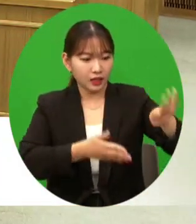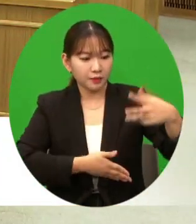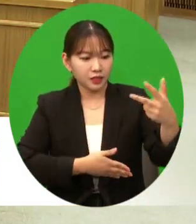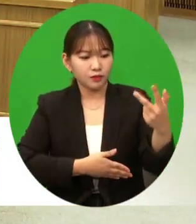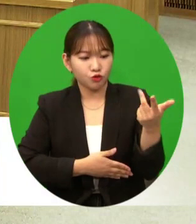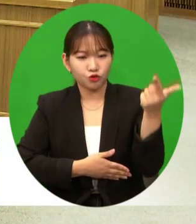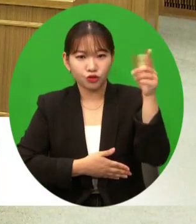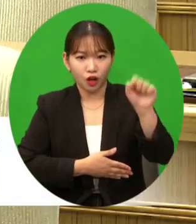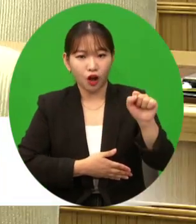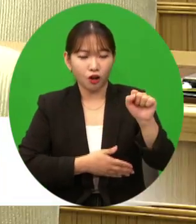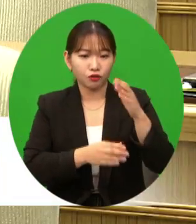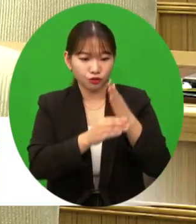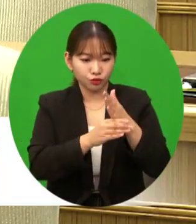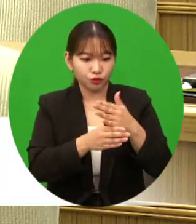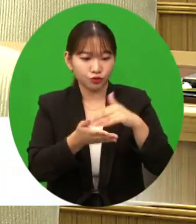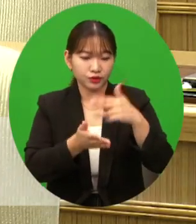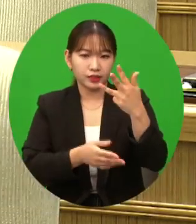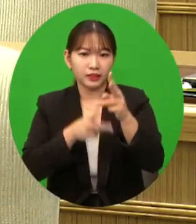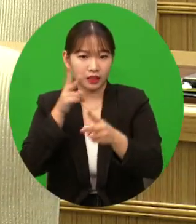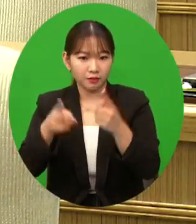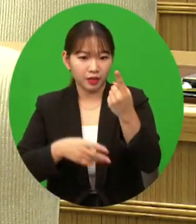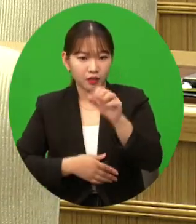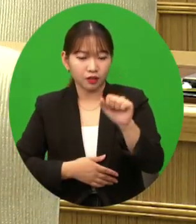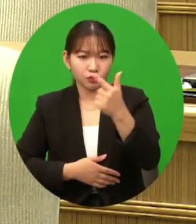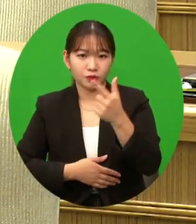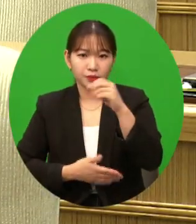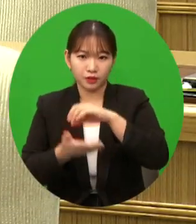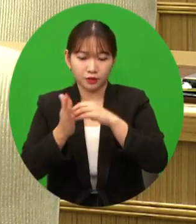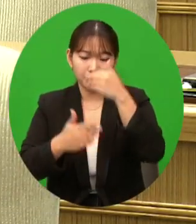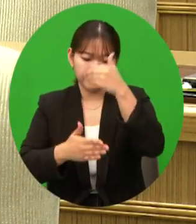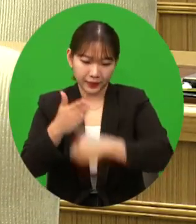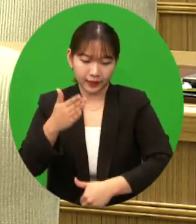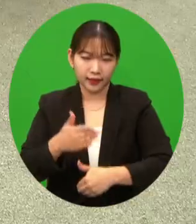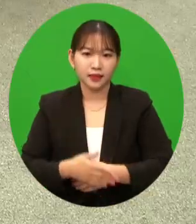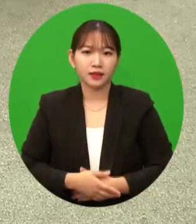476억원 가운데 8개에서 1억 6천여 만원을 삭감했습니다